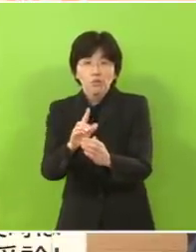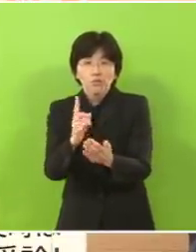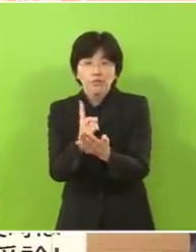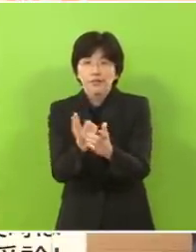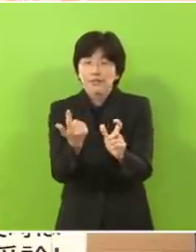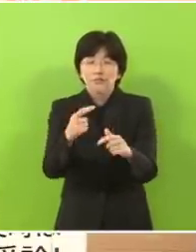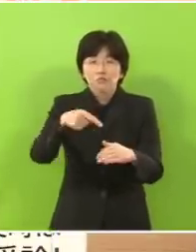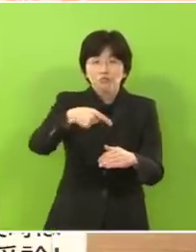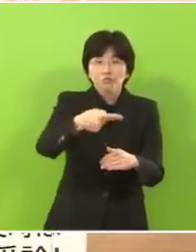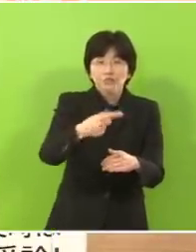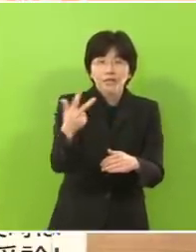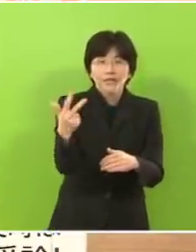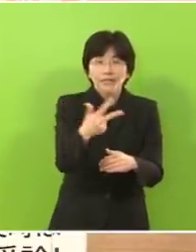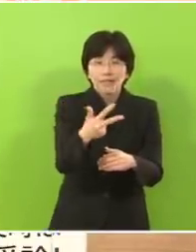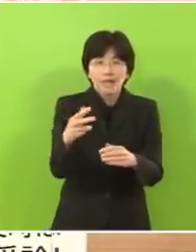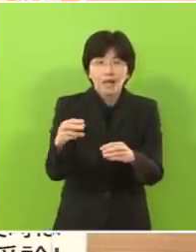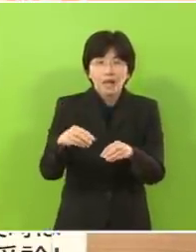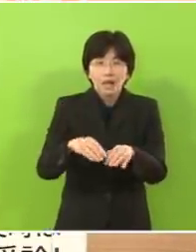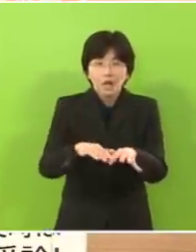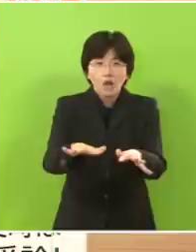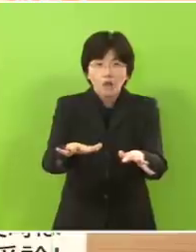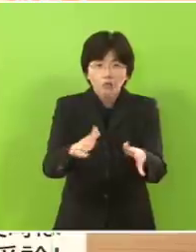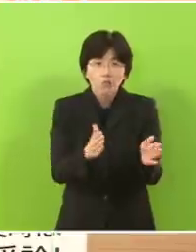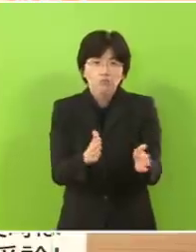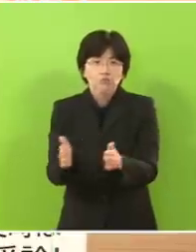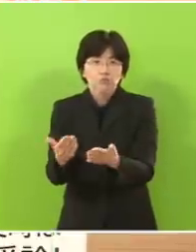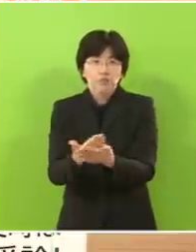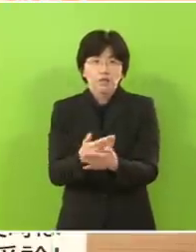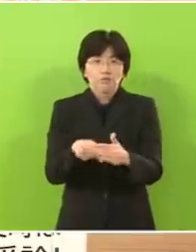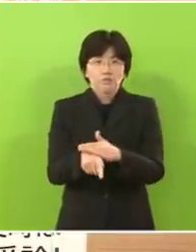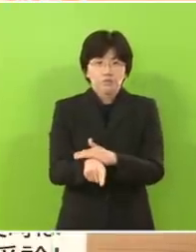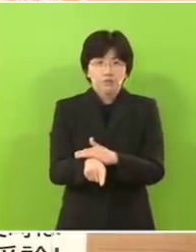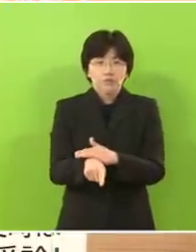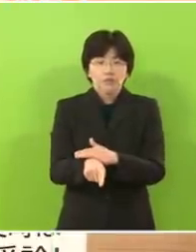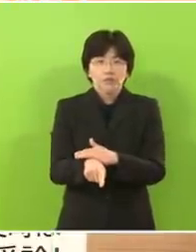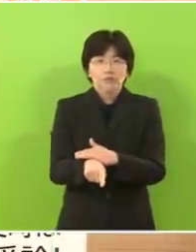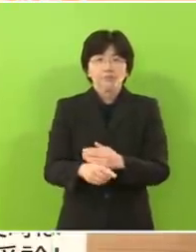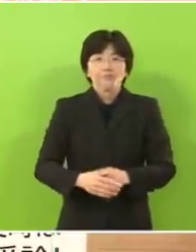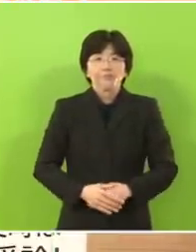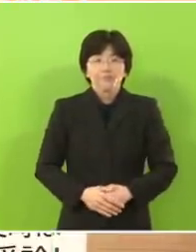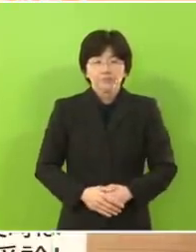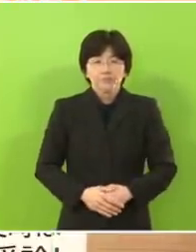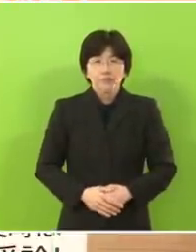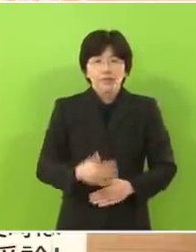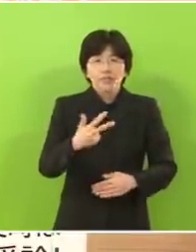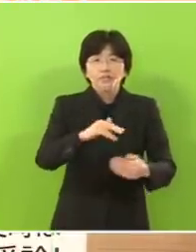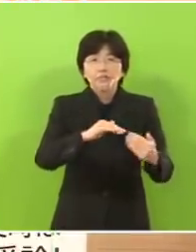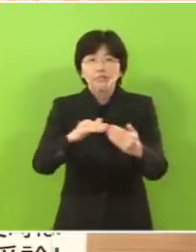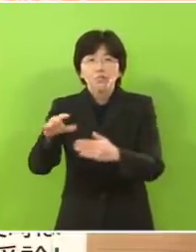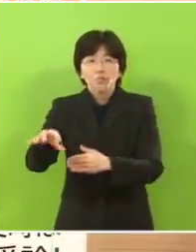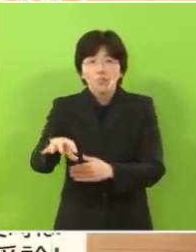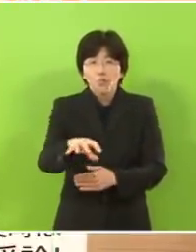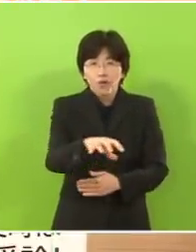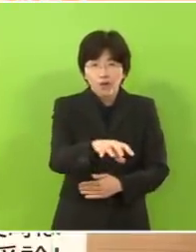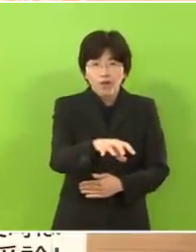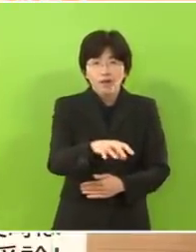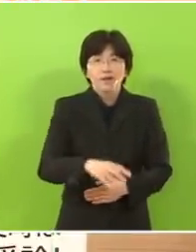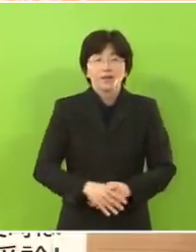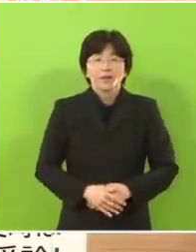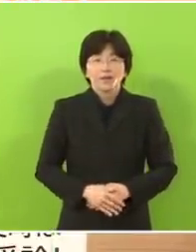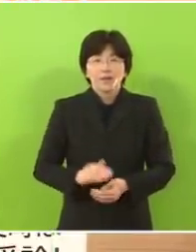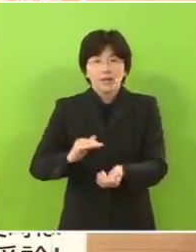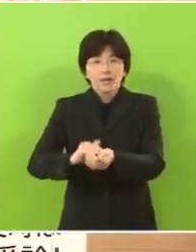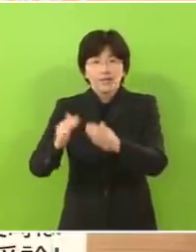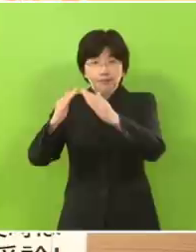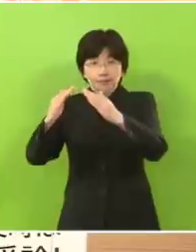なる第七波への備えにもなるということでございますのでそれぞれの c 長が医師